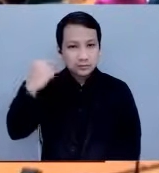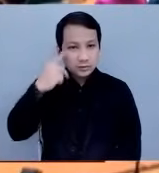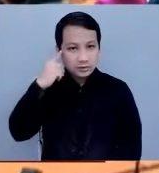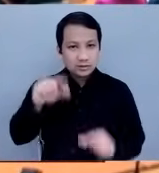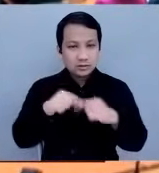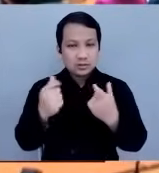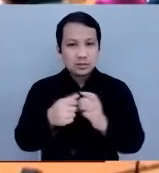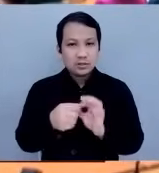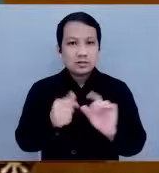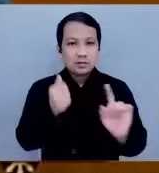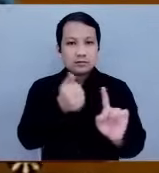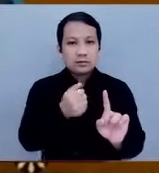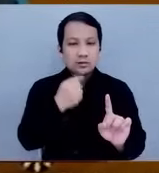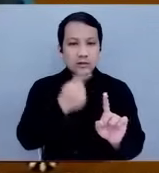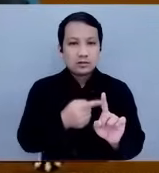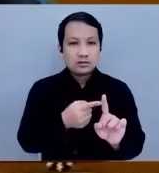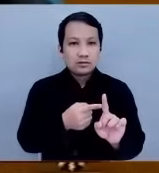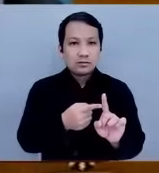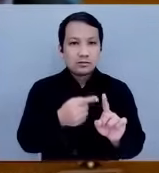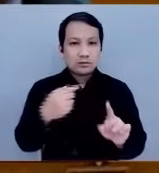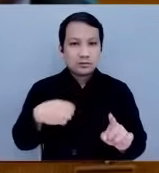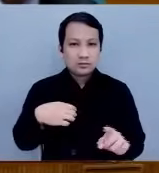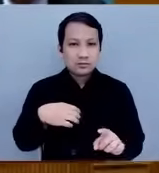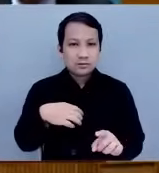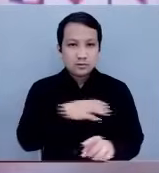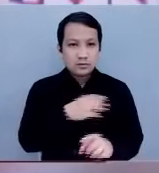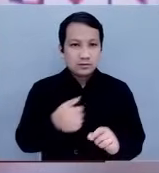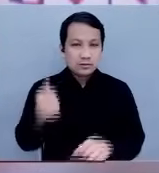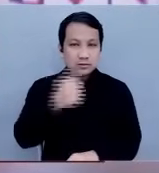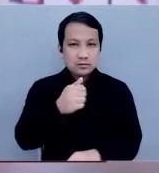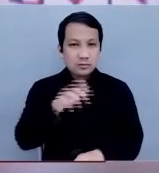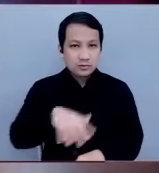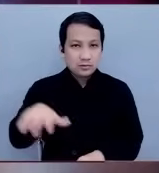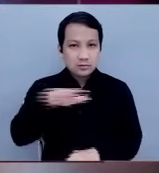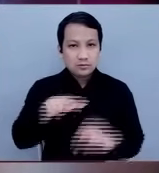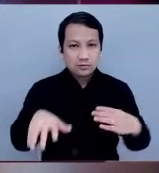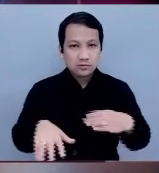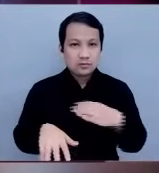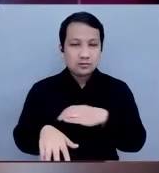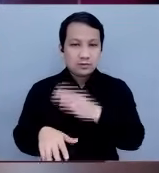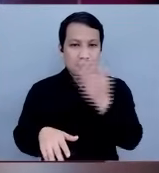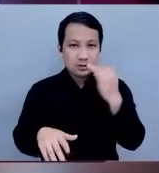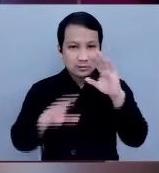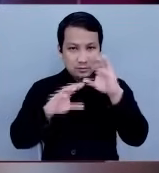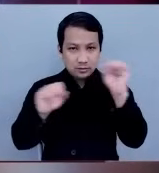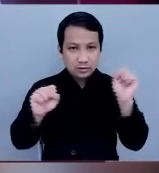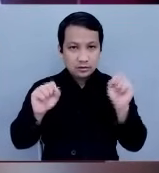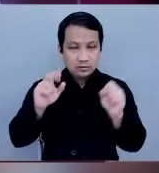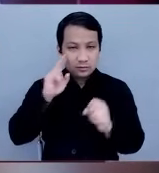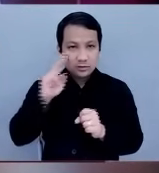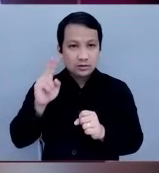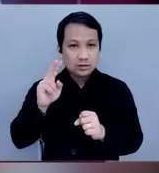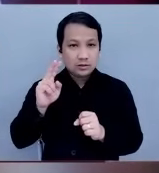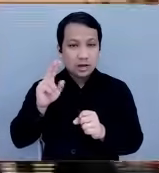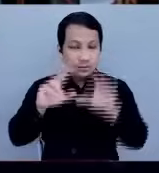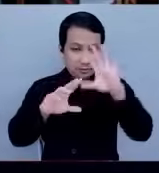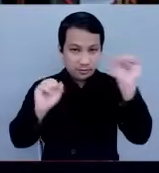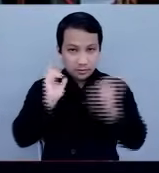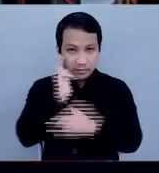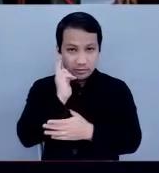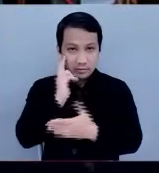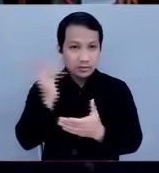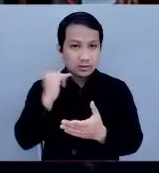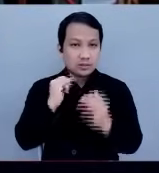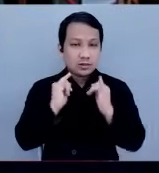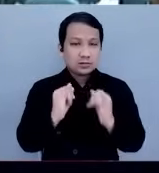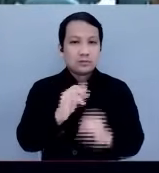akusasyong ipinukol kay House Speaker Martin romualdes at buong camara ni dating Pangulong Rodrigo Duterte sa isang panayam sa smni sinabi kasi